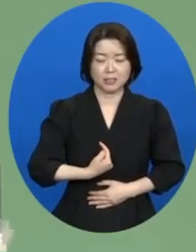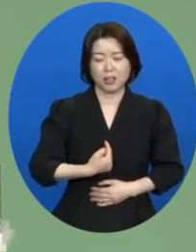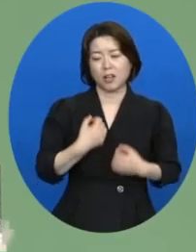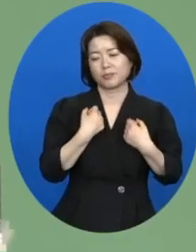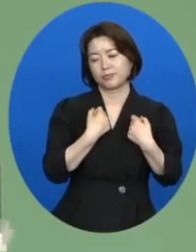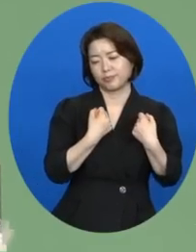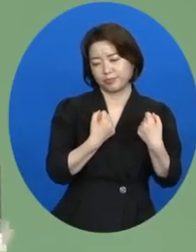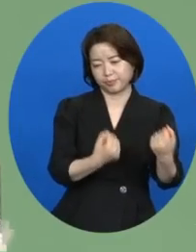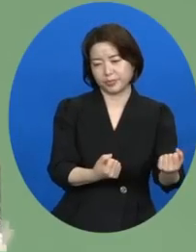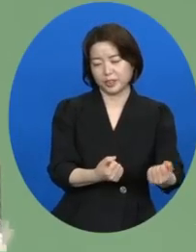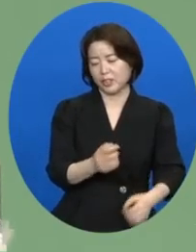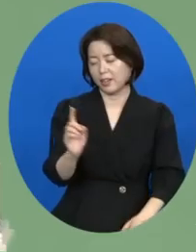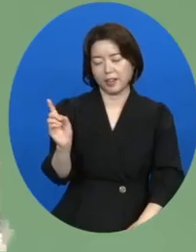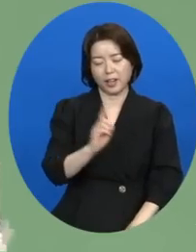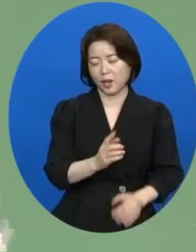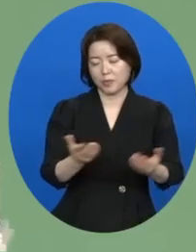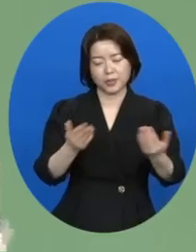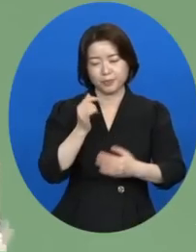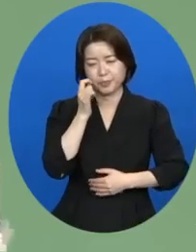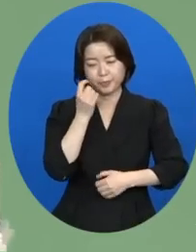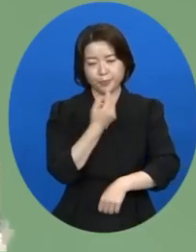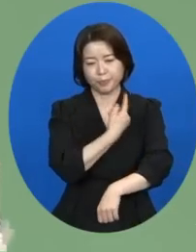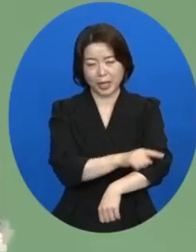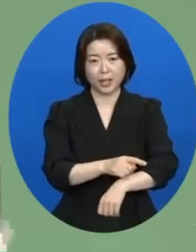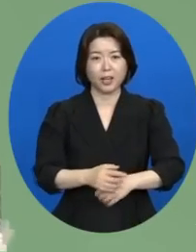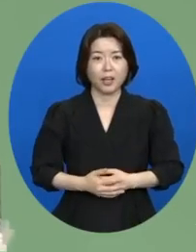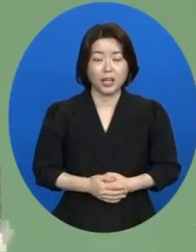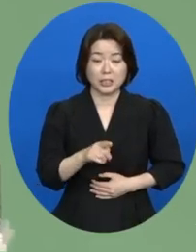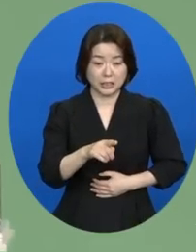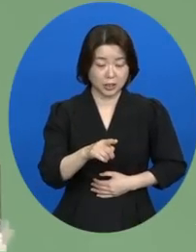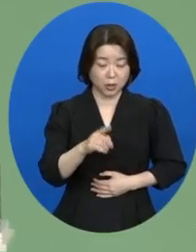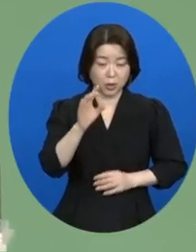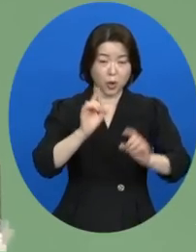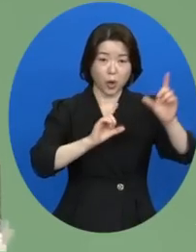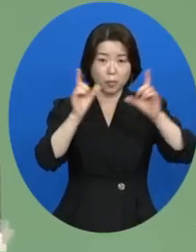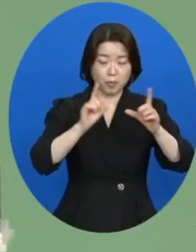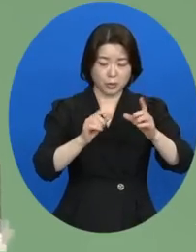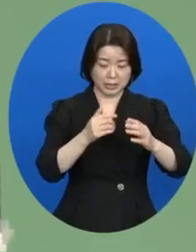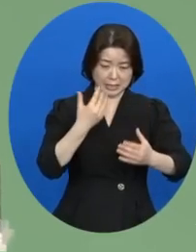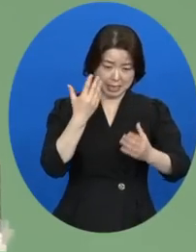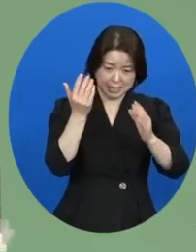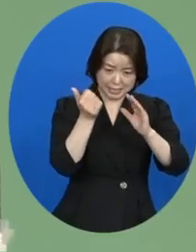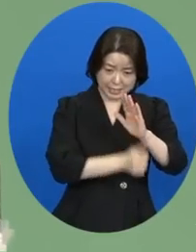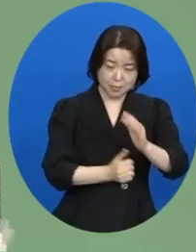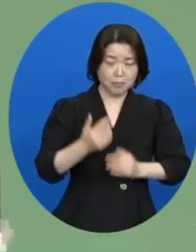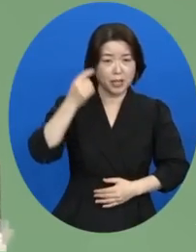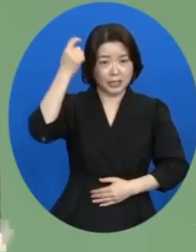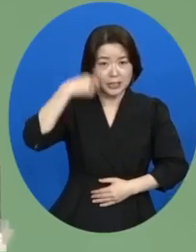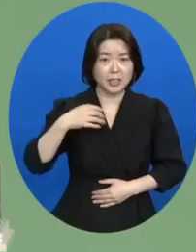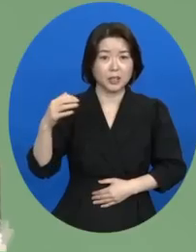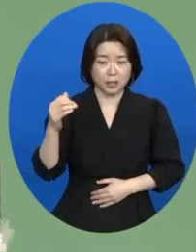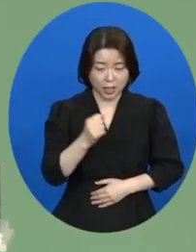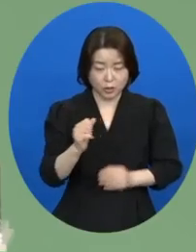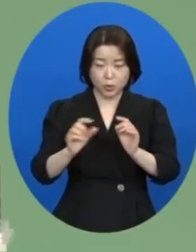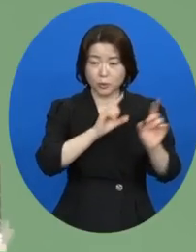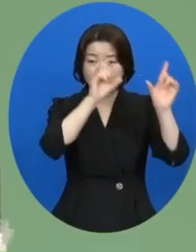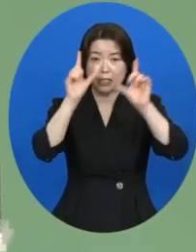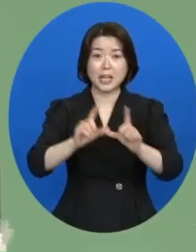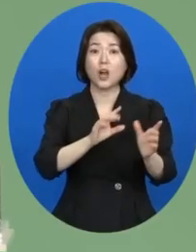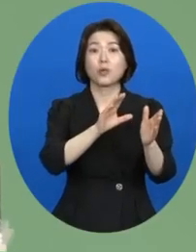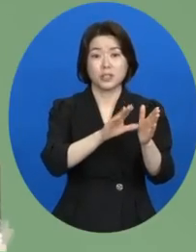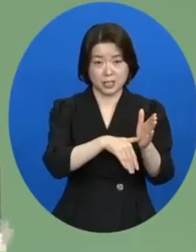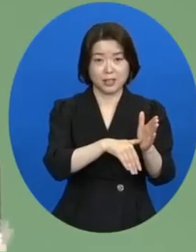무기력하고 아무런 일을 못하고 있다는 실패감을 가지고 살고 있을